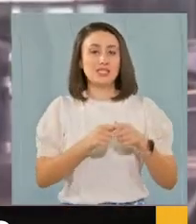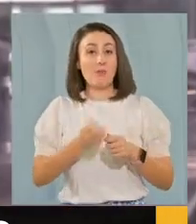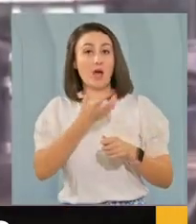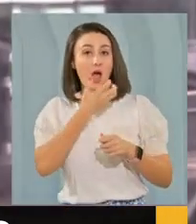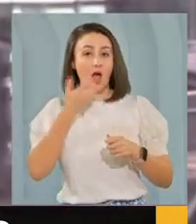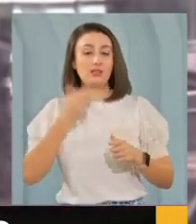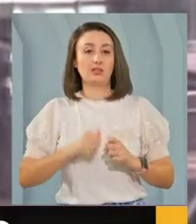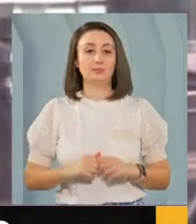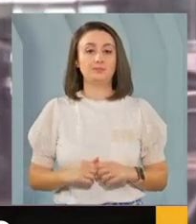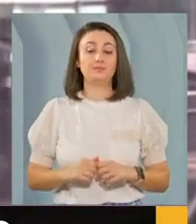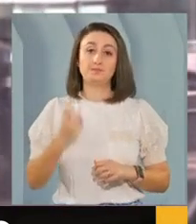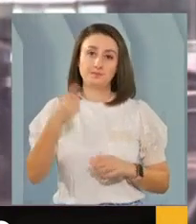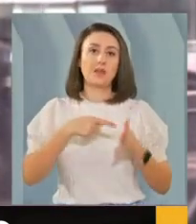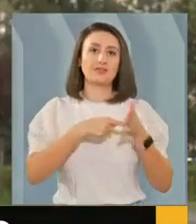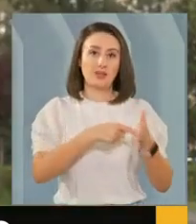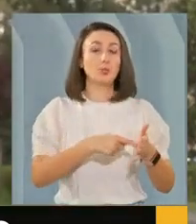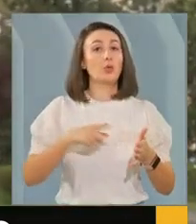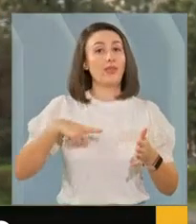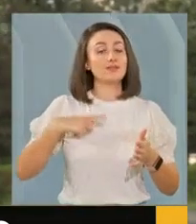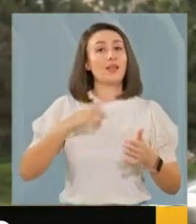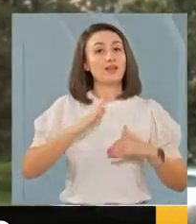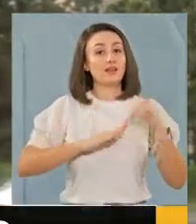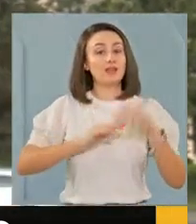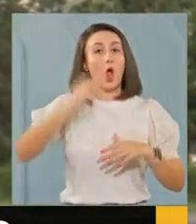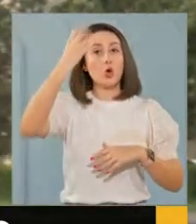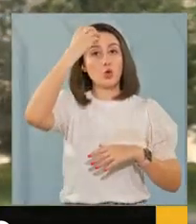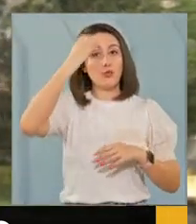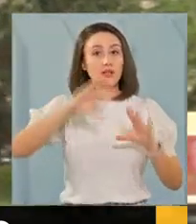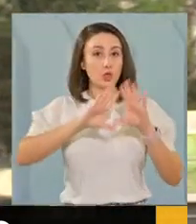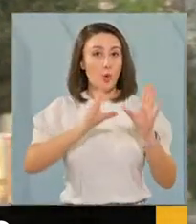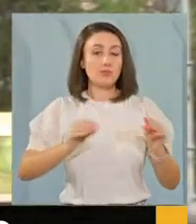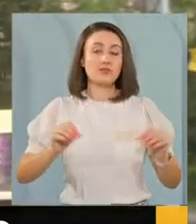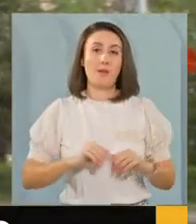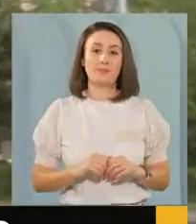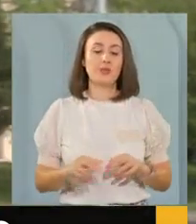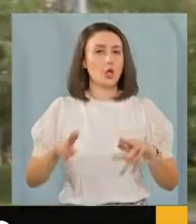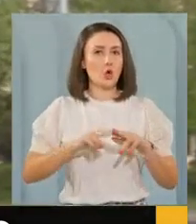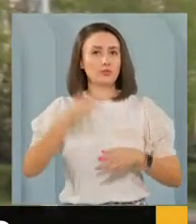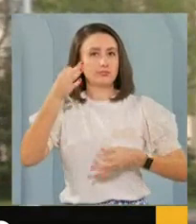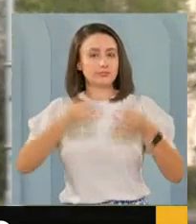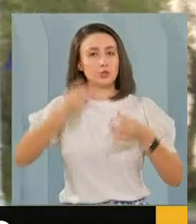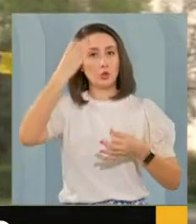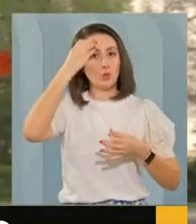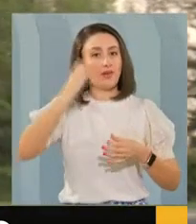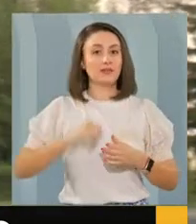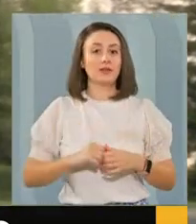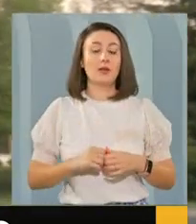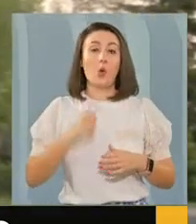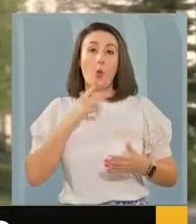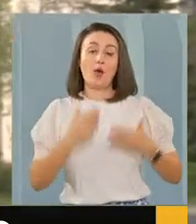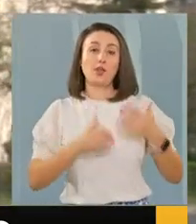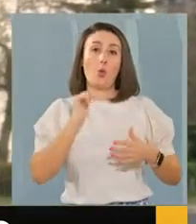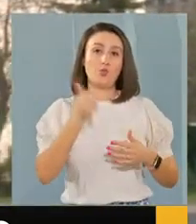sau climatizare adecvată. Un astfel de exemplu este chiar clădirea Guvernului României. Potrivit estimărilor executivului comunitar, o cantitate